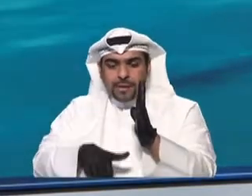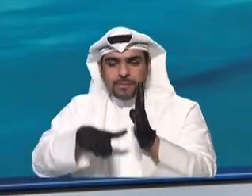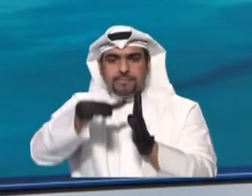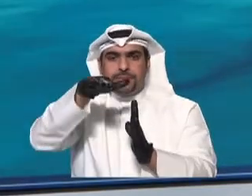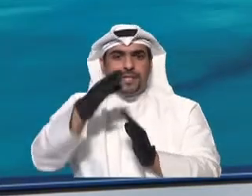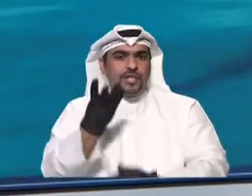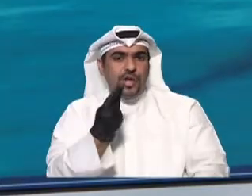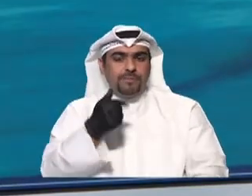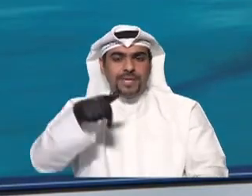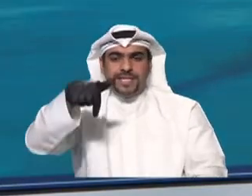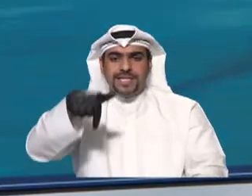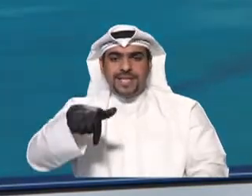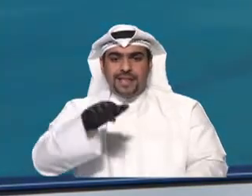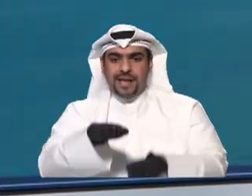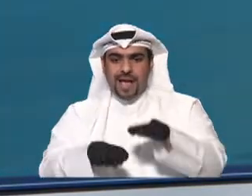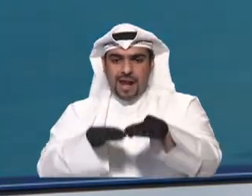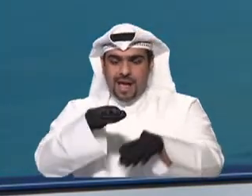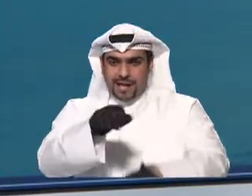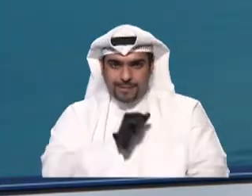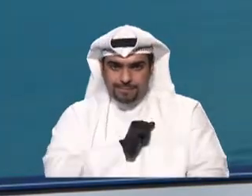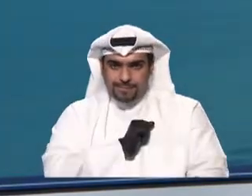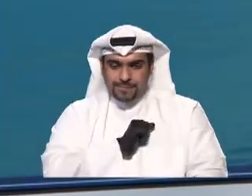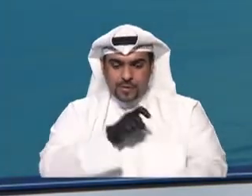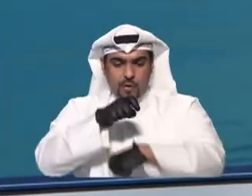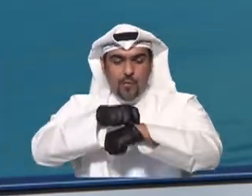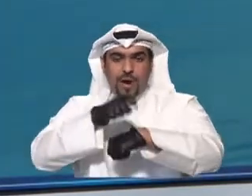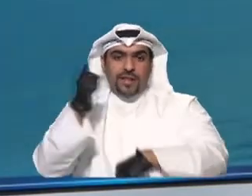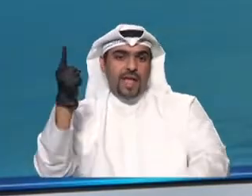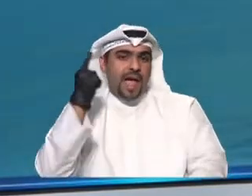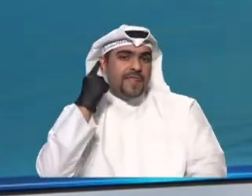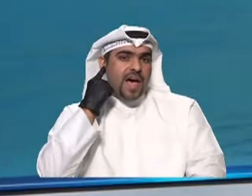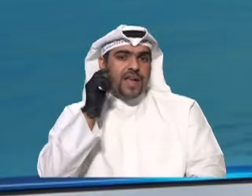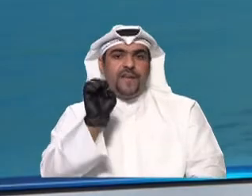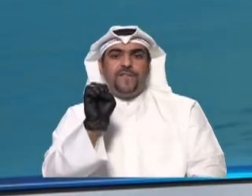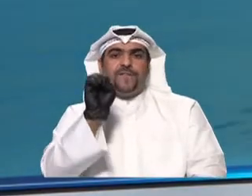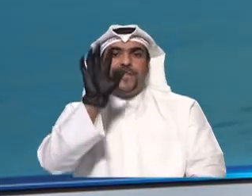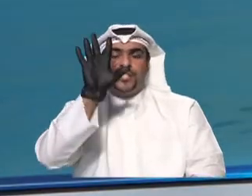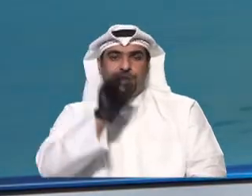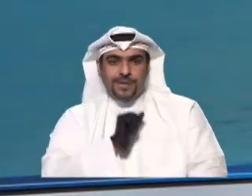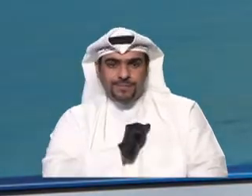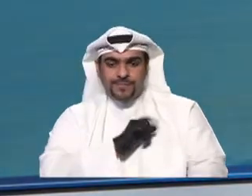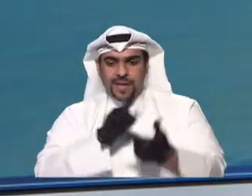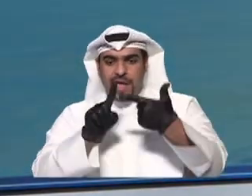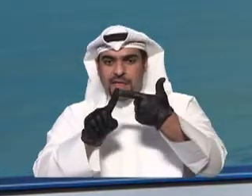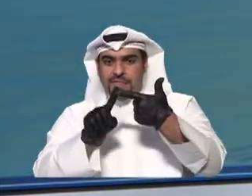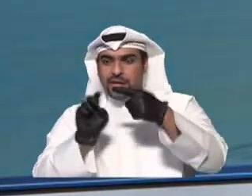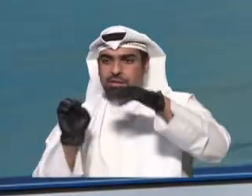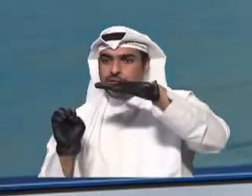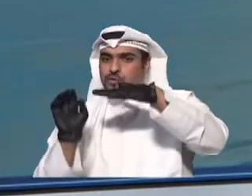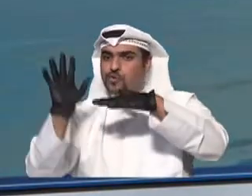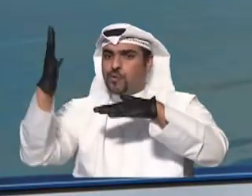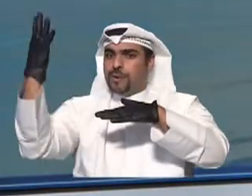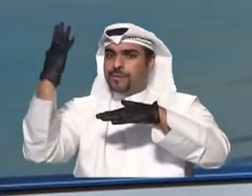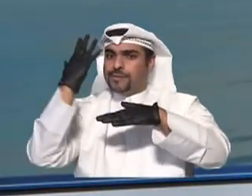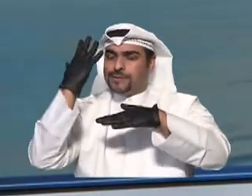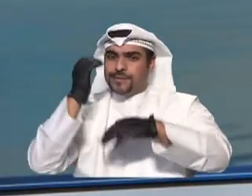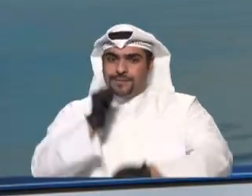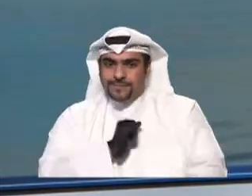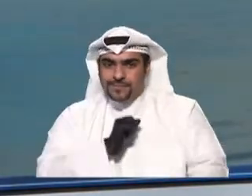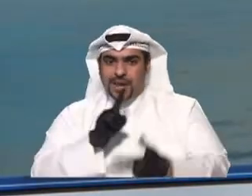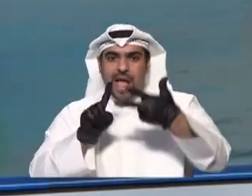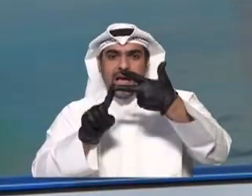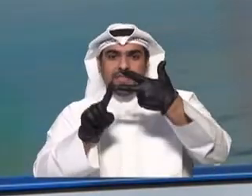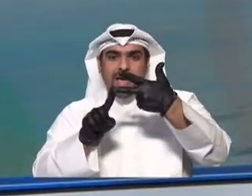أقدام. مواقيت بإذن الله على حسب توقيت المحلي مدينة الكويت، موعد أذان الفجر في الساعة 3:13، موعد شروق الشمس